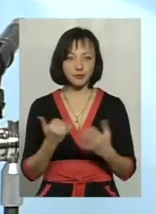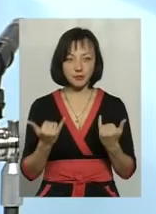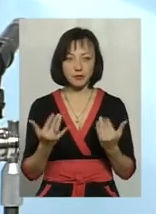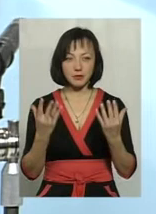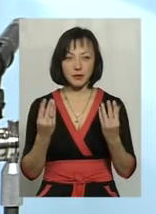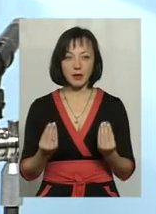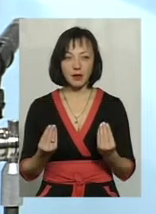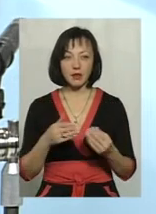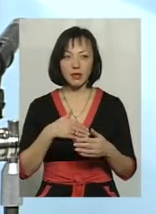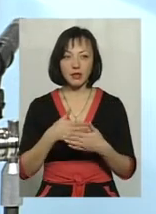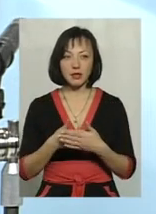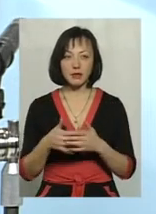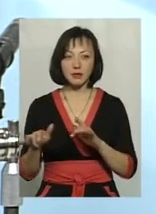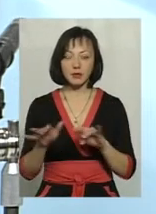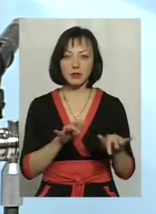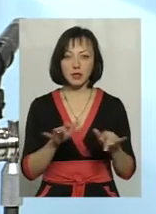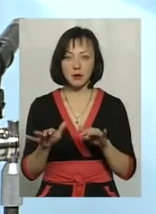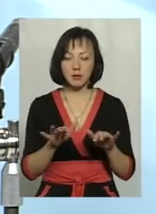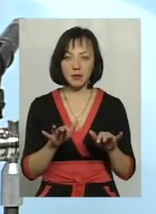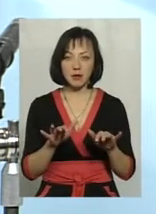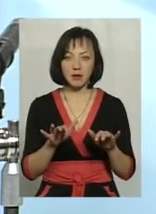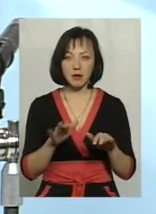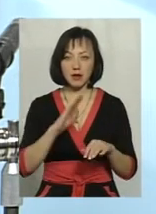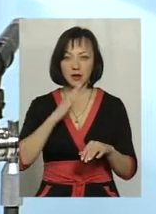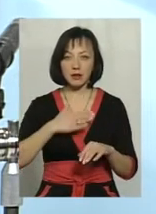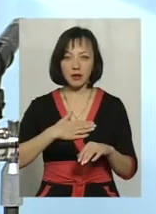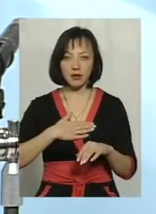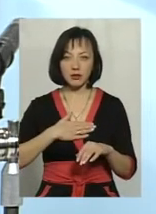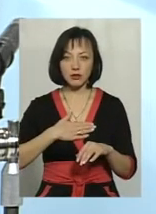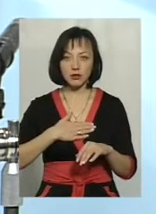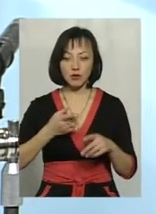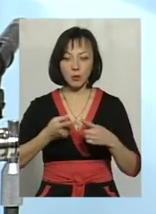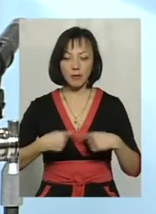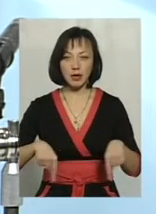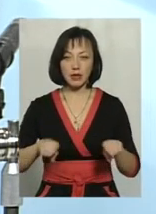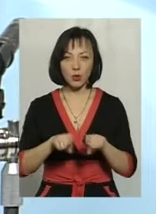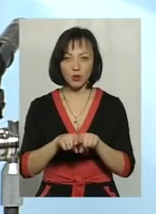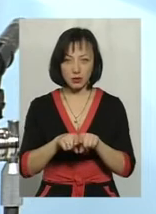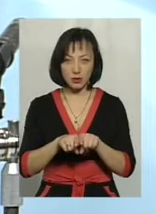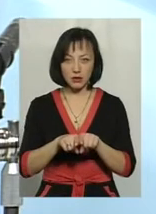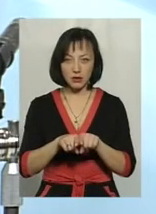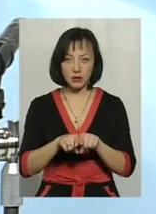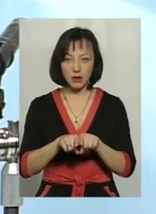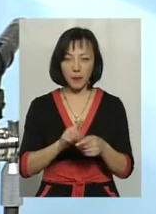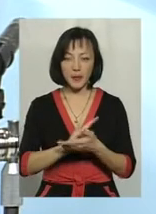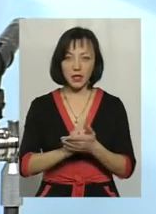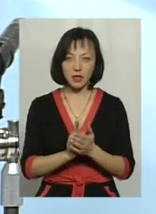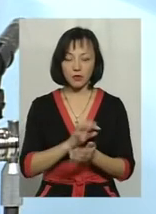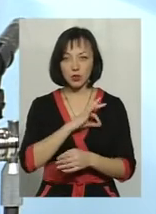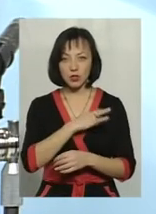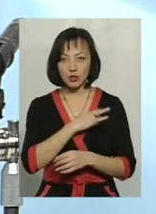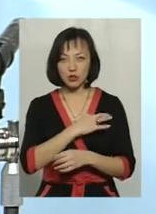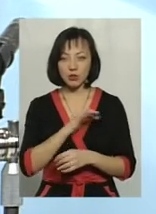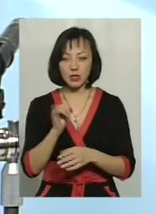завдяки активним діям нашого підрозділу якраз і оперативного, і слідчого,